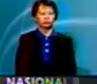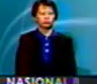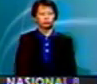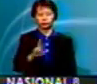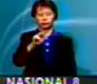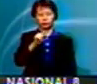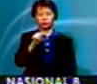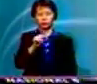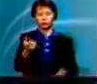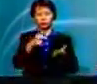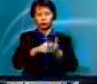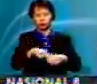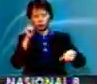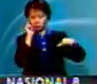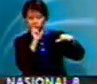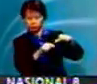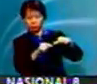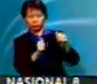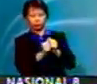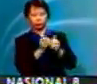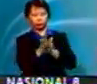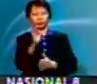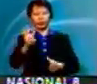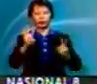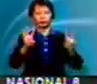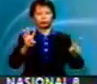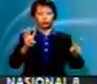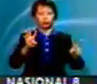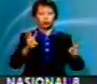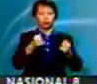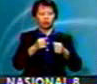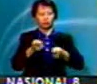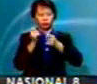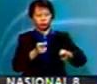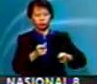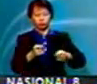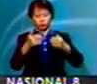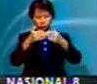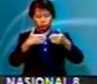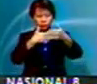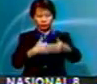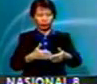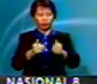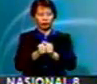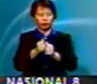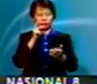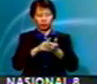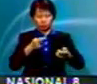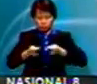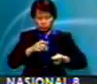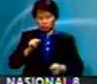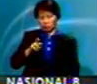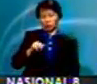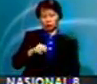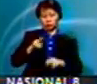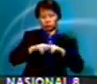Razi Rahim sekali lagi mencetak nama selaku penjaring untuk melalui 4-2 hasil jaringan menarik pakar pukulan sudut penalti ini. Skuad kendalian Arul Sevarashtro